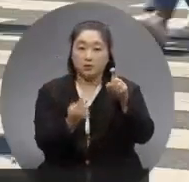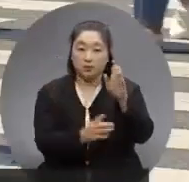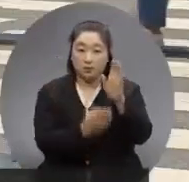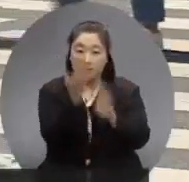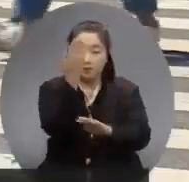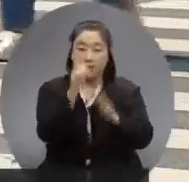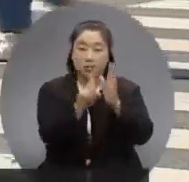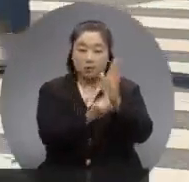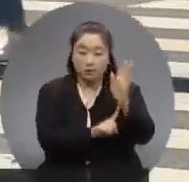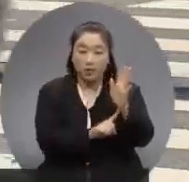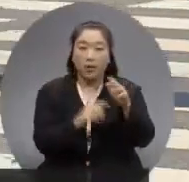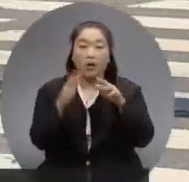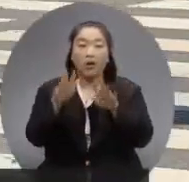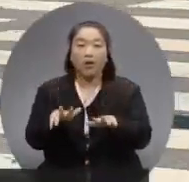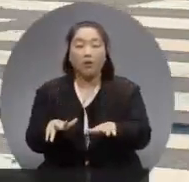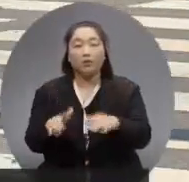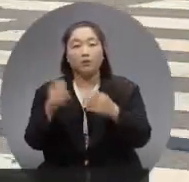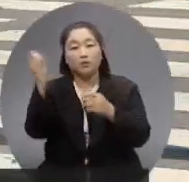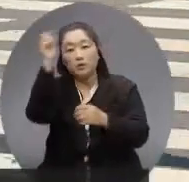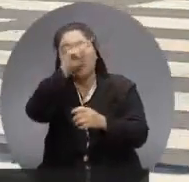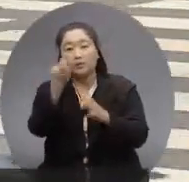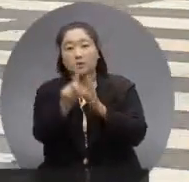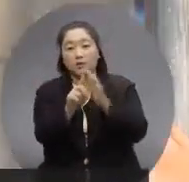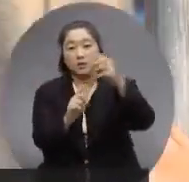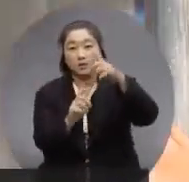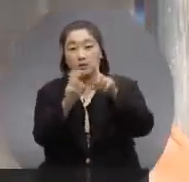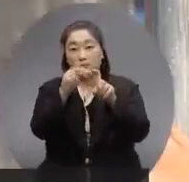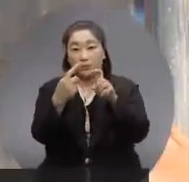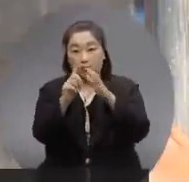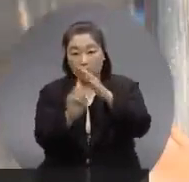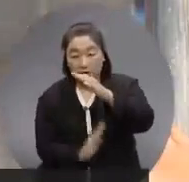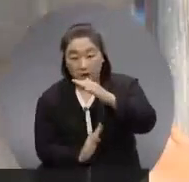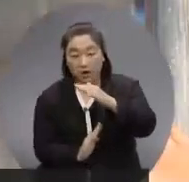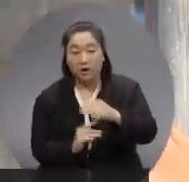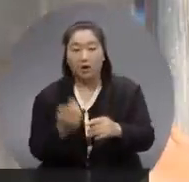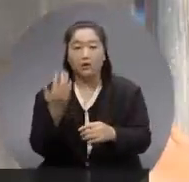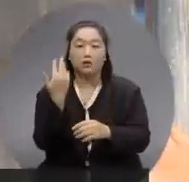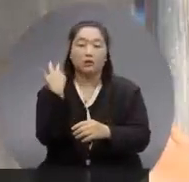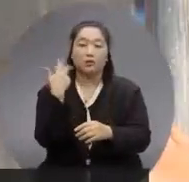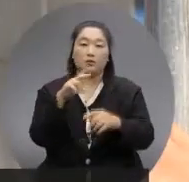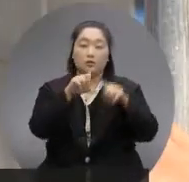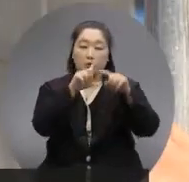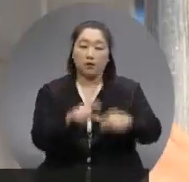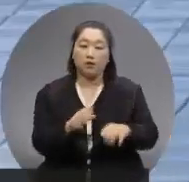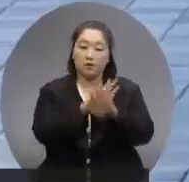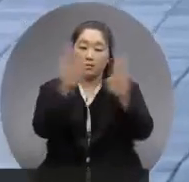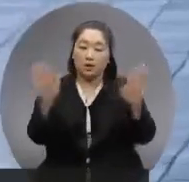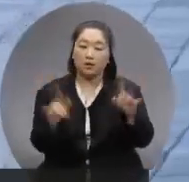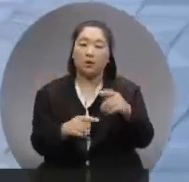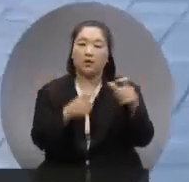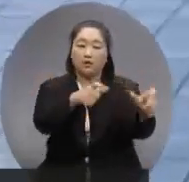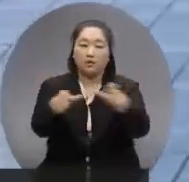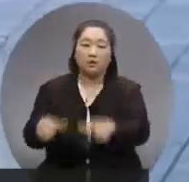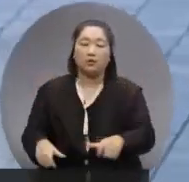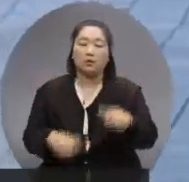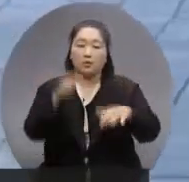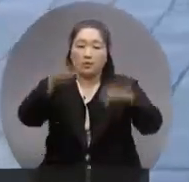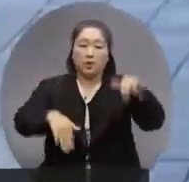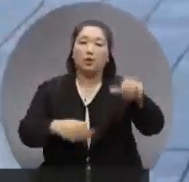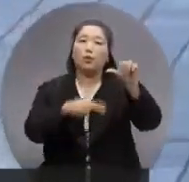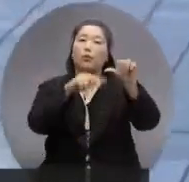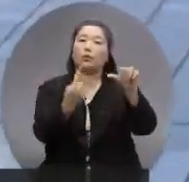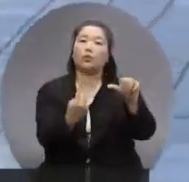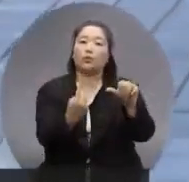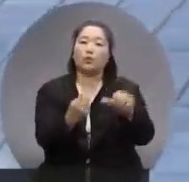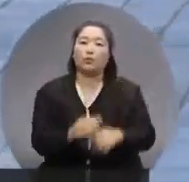이번주 들어 갑자기 한자리 수로 떨어졌고 지난주 평년 수준이던 한낮 기온도 지역별로 5도 이상 차이를 보이며